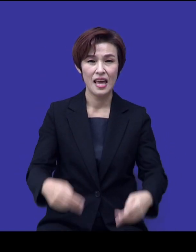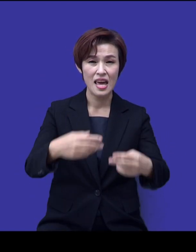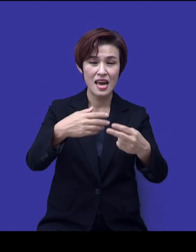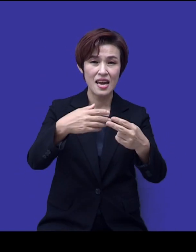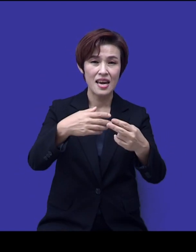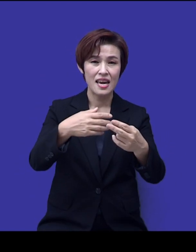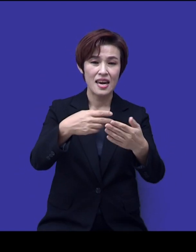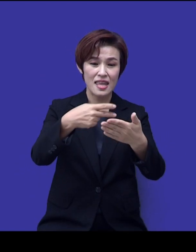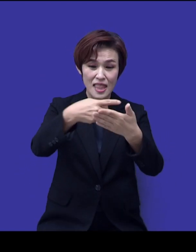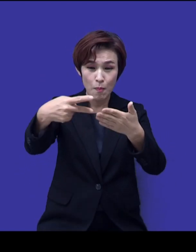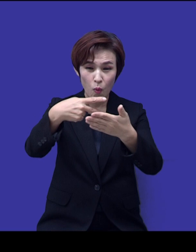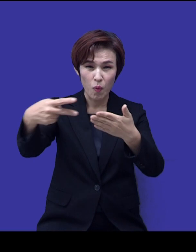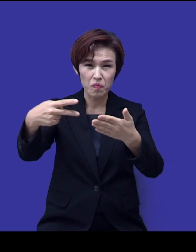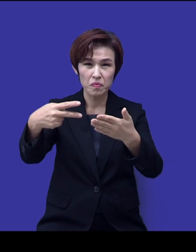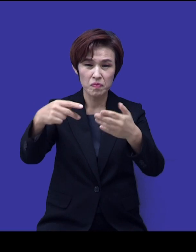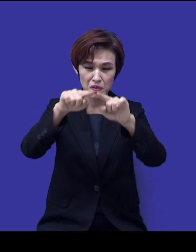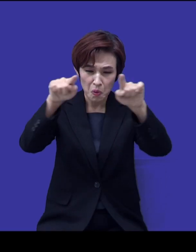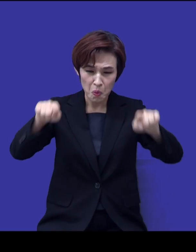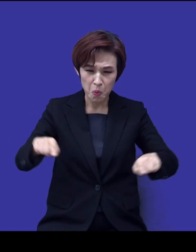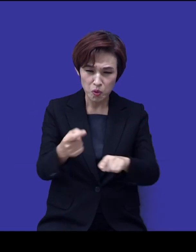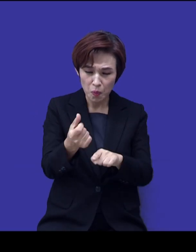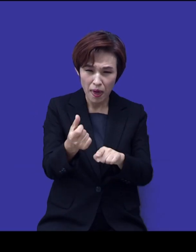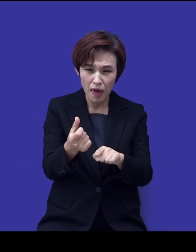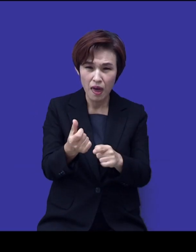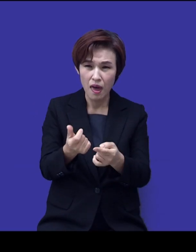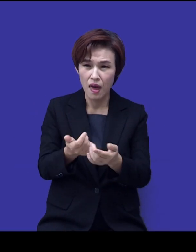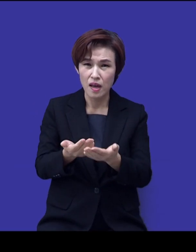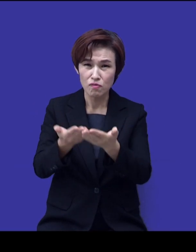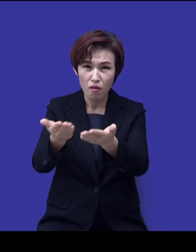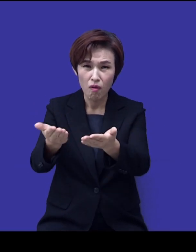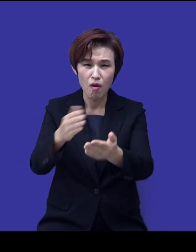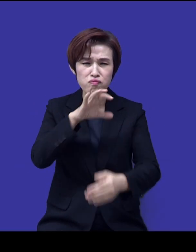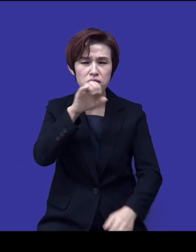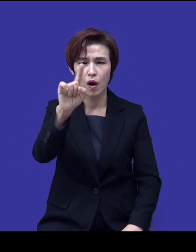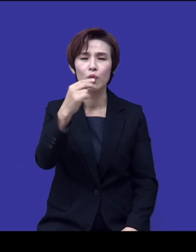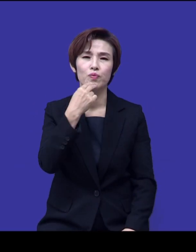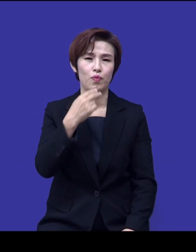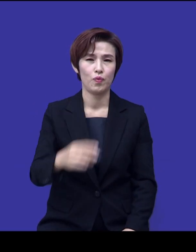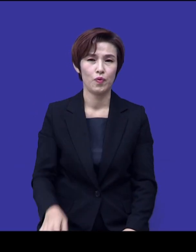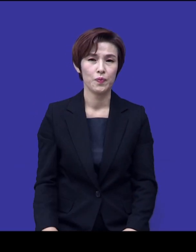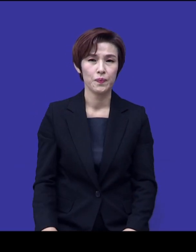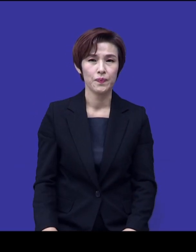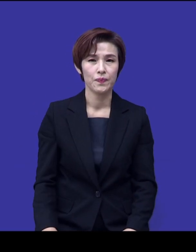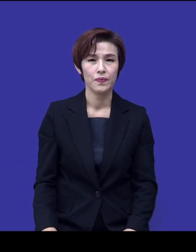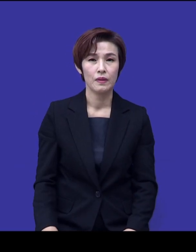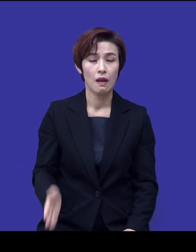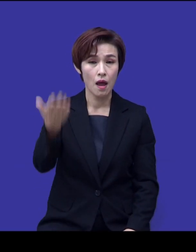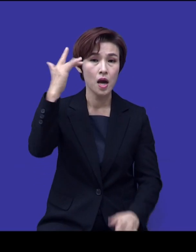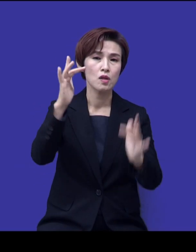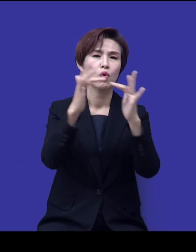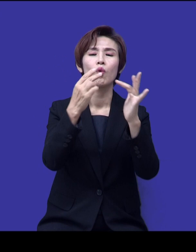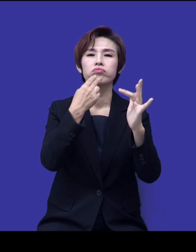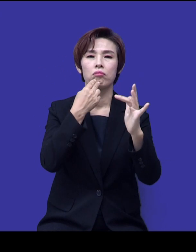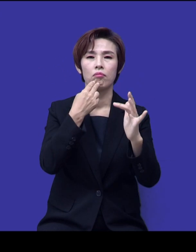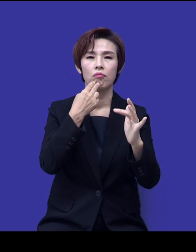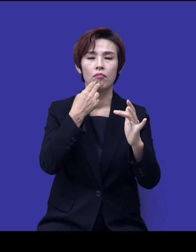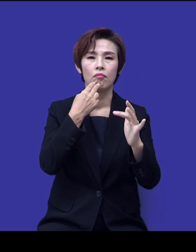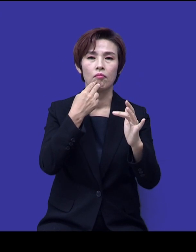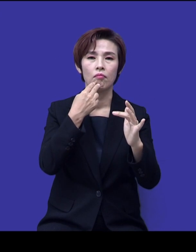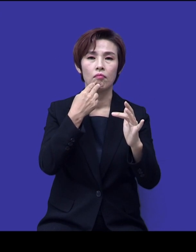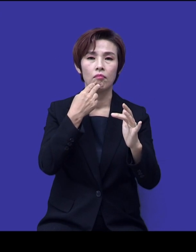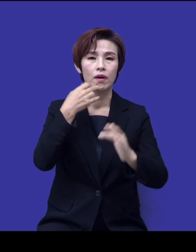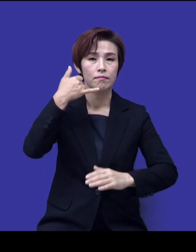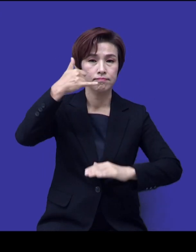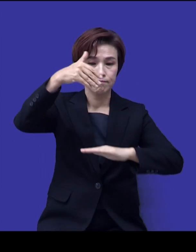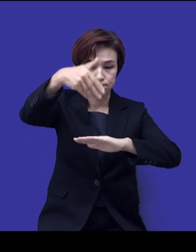나온다고 불평한 사람 없었고 예. 그때만 해도 인터넷 없었거든요. 네. 그래서 무방구에 팩스로 대본을 받으면 아침에 그거